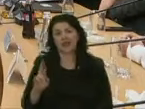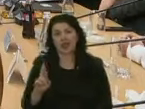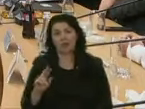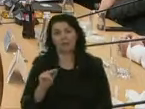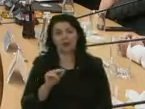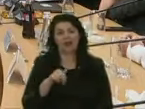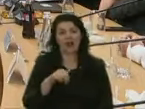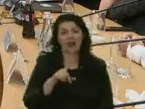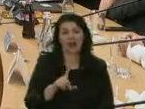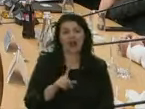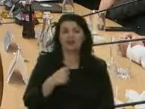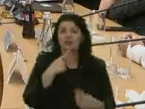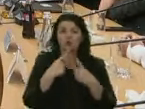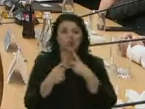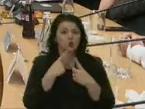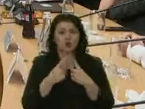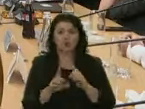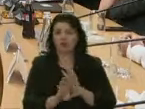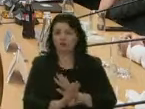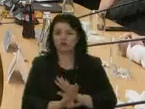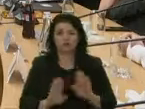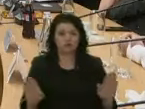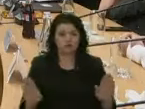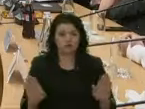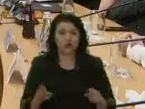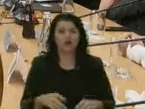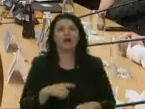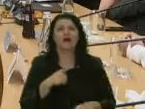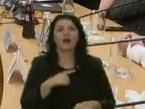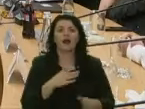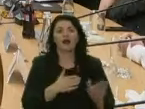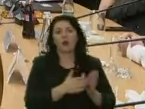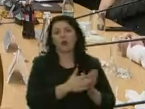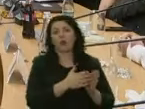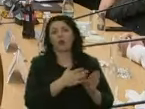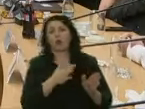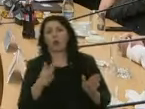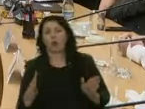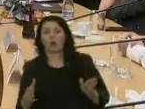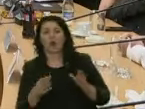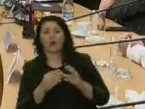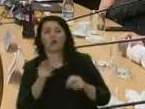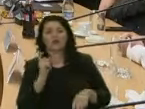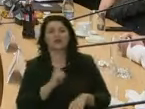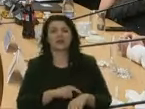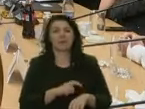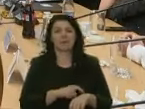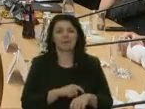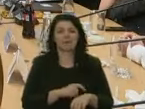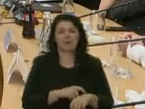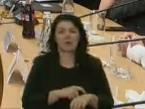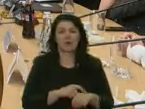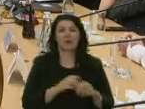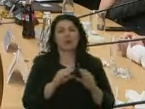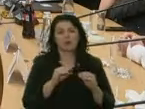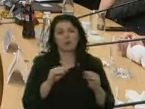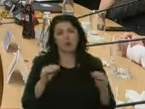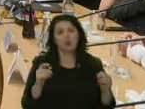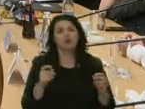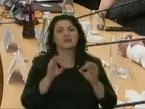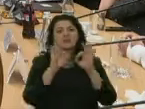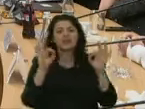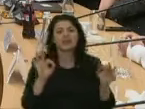este subiectul acestei discuții, care există de mult mai mult timp și a fost purtate prin nenumărate